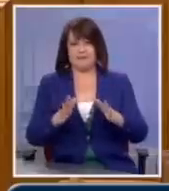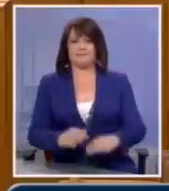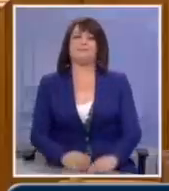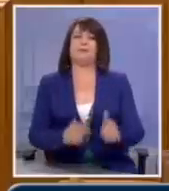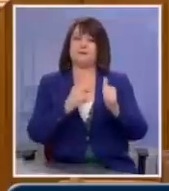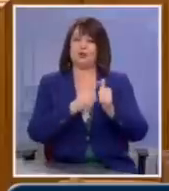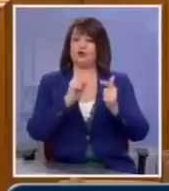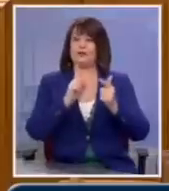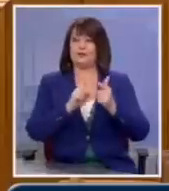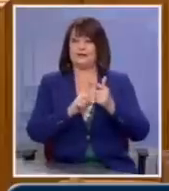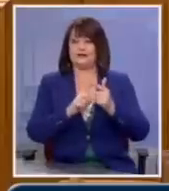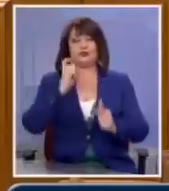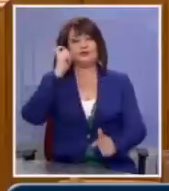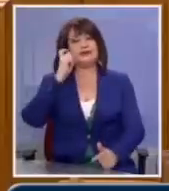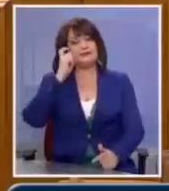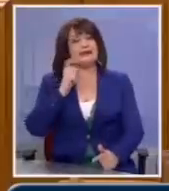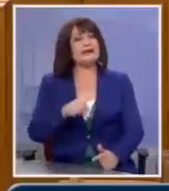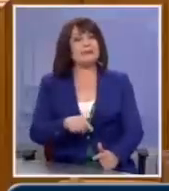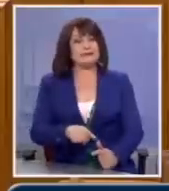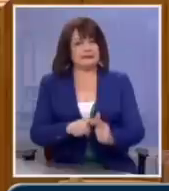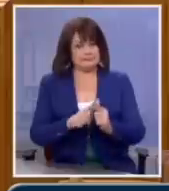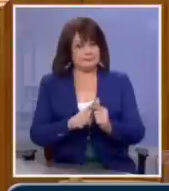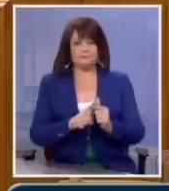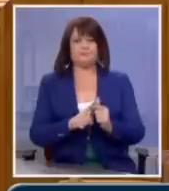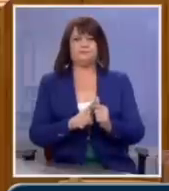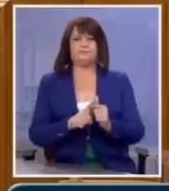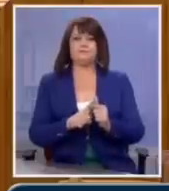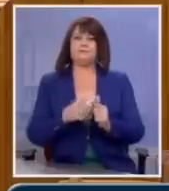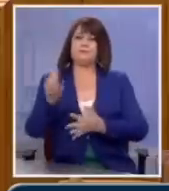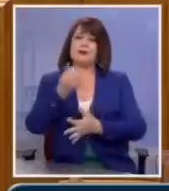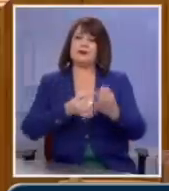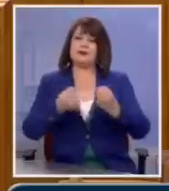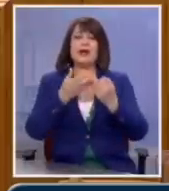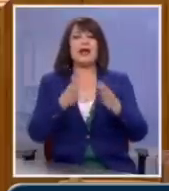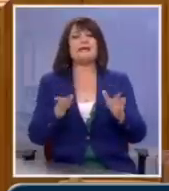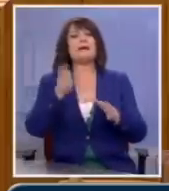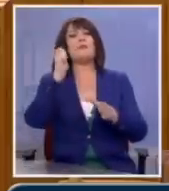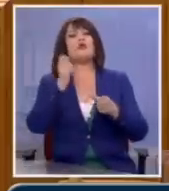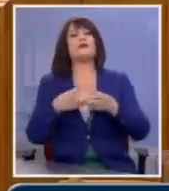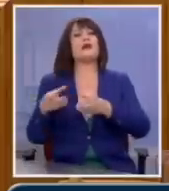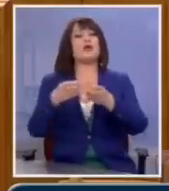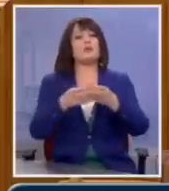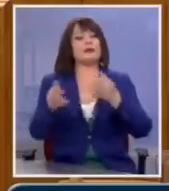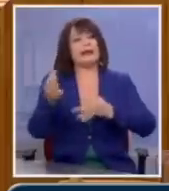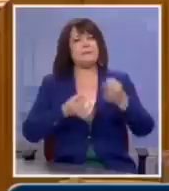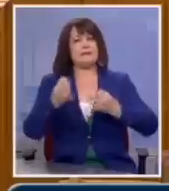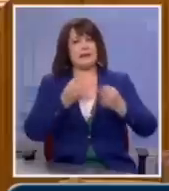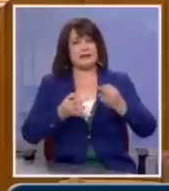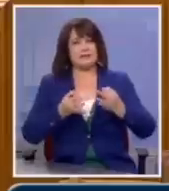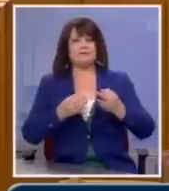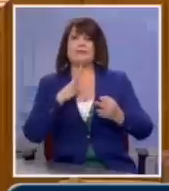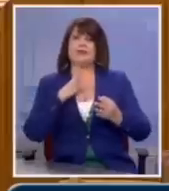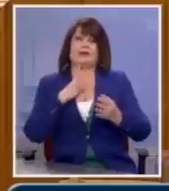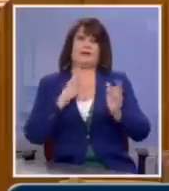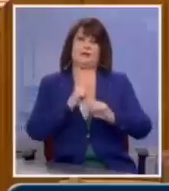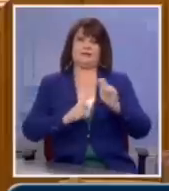δεύτερο που λάβαμε υπόψη μας ήταν τις απόψεις που είχαν εκφράσει δημόσια τα κόμματα. Δεν θέλαμε να φτιάξουμε